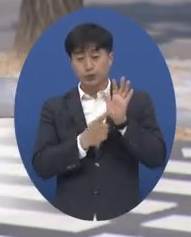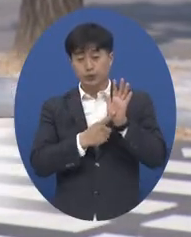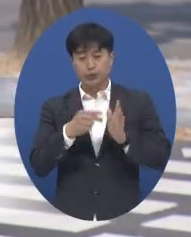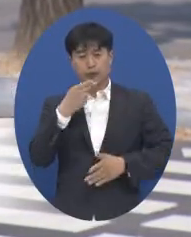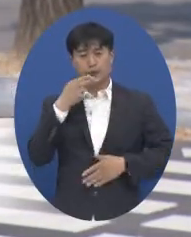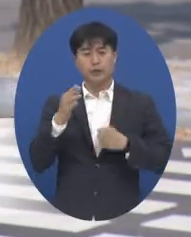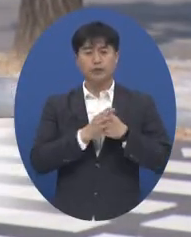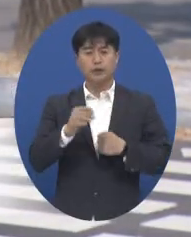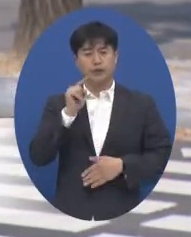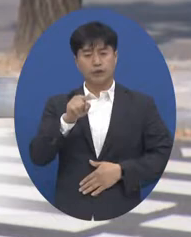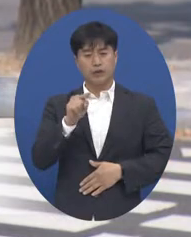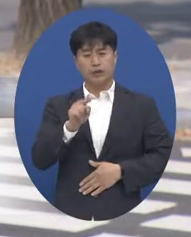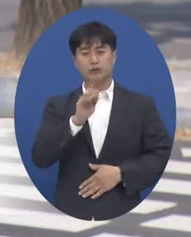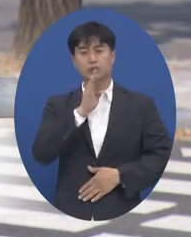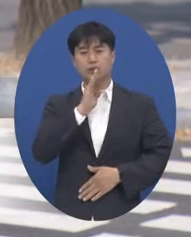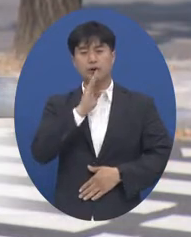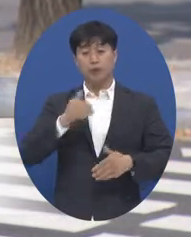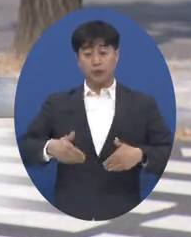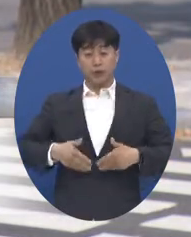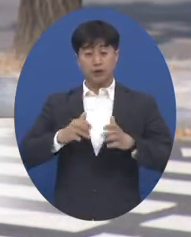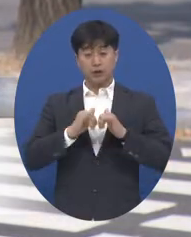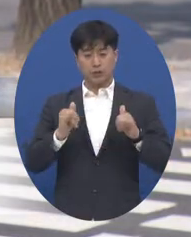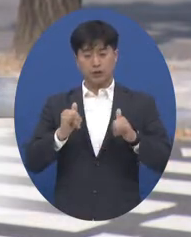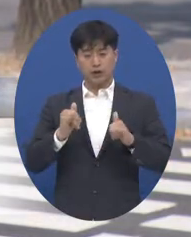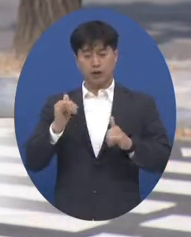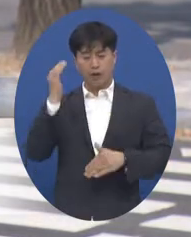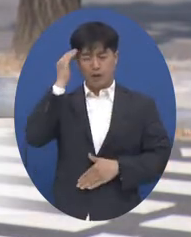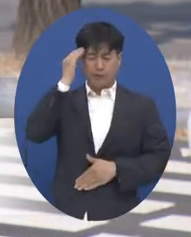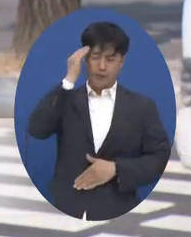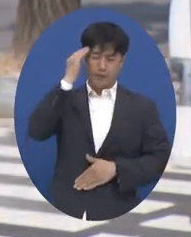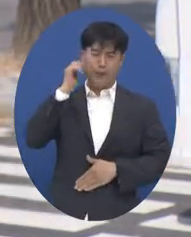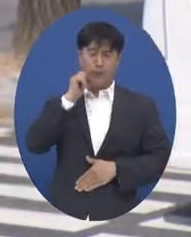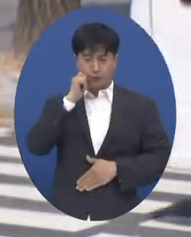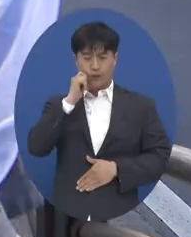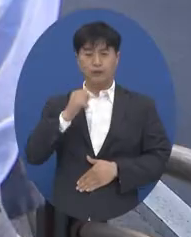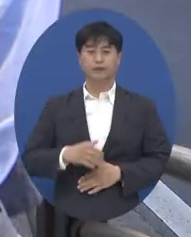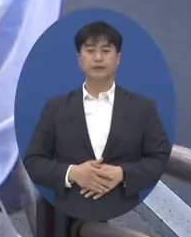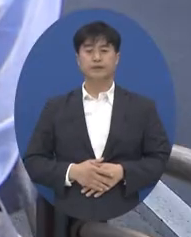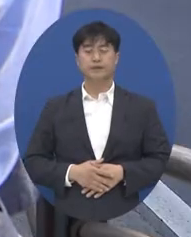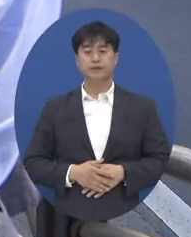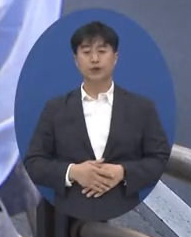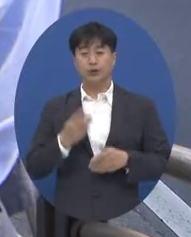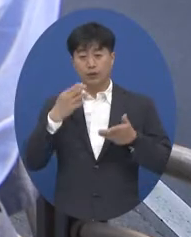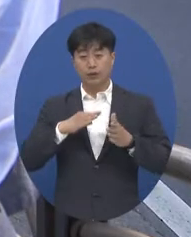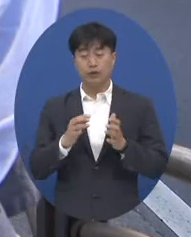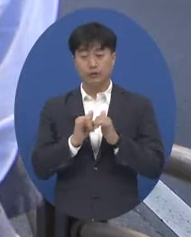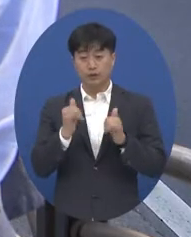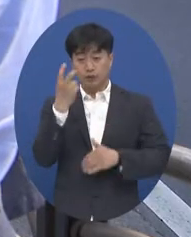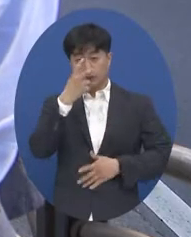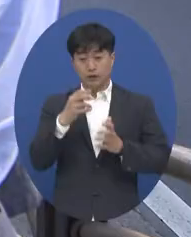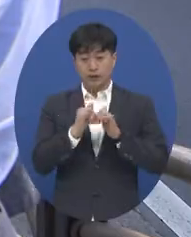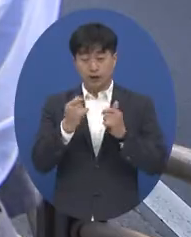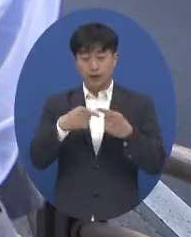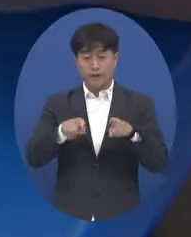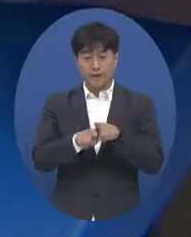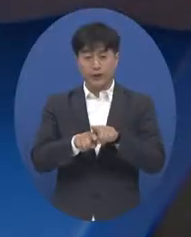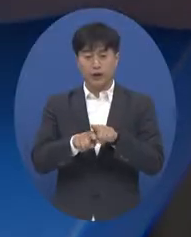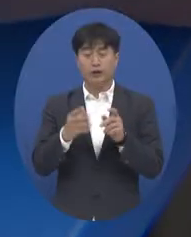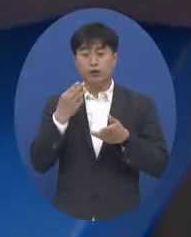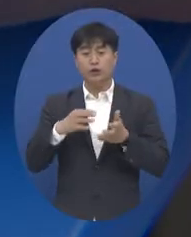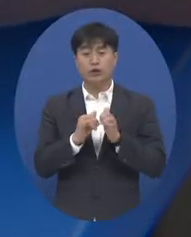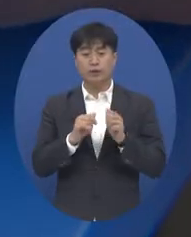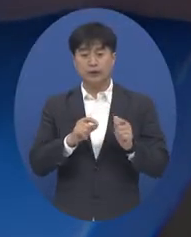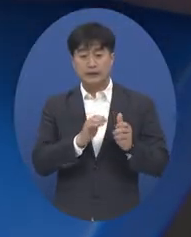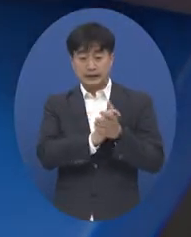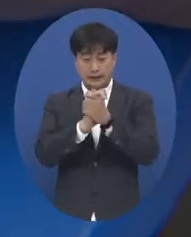있어서 그것을 정말 필요로 하는 분들에게 장애 요소로. 도는 시민 감사관과 함께 도민 생활과